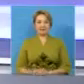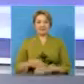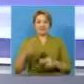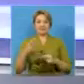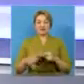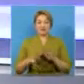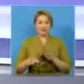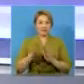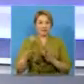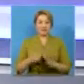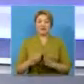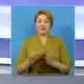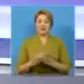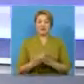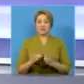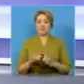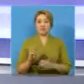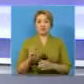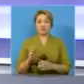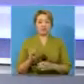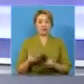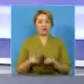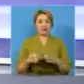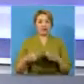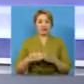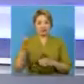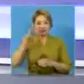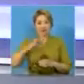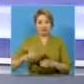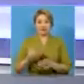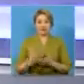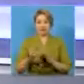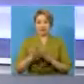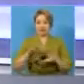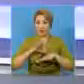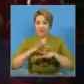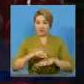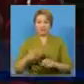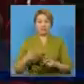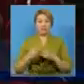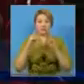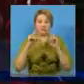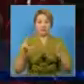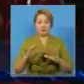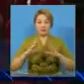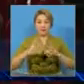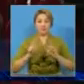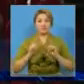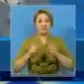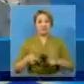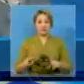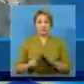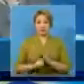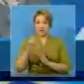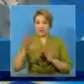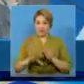Завершилось голосование за кандидатов в депутаты Мажилиса от Ассамблеи народа Казахстана. Выборы прошли в столичном дворце мира и согласия. Перед